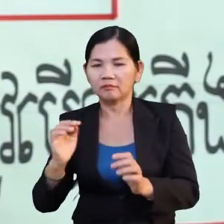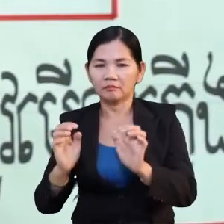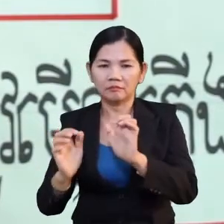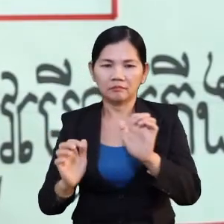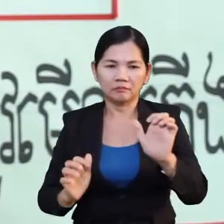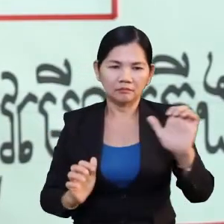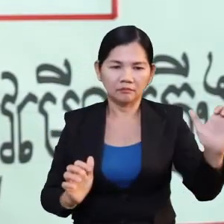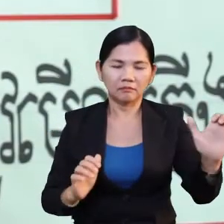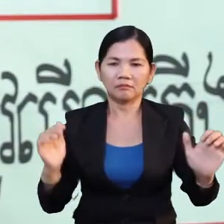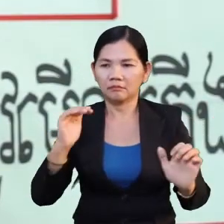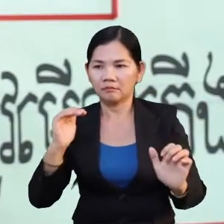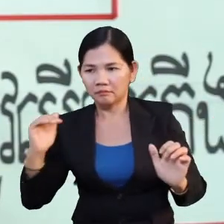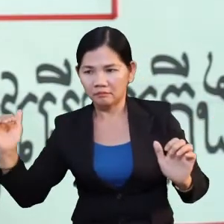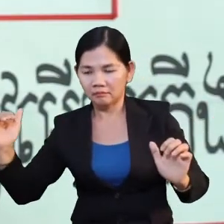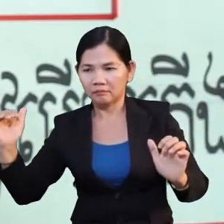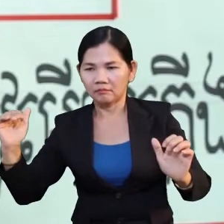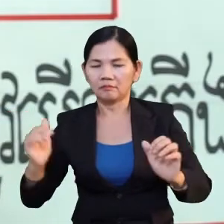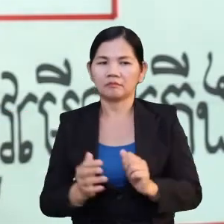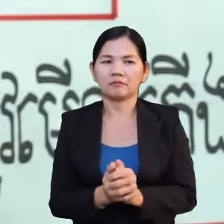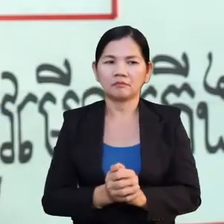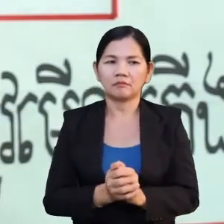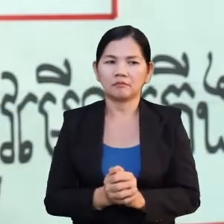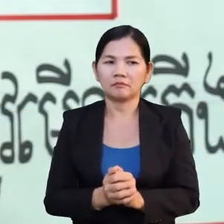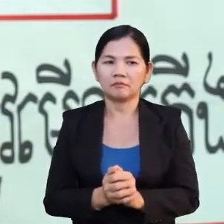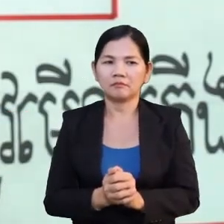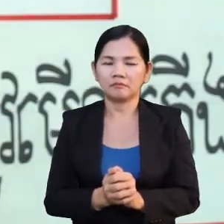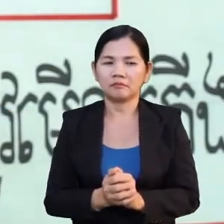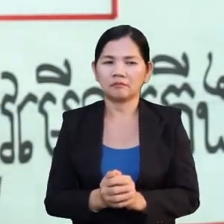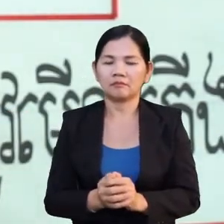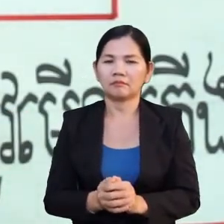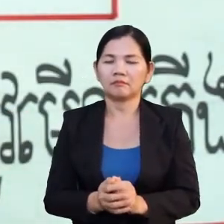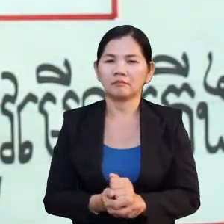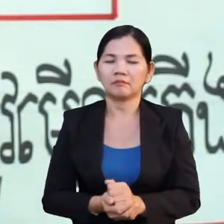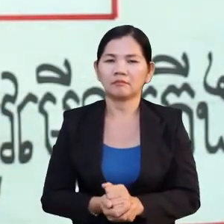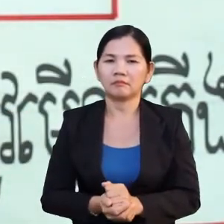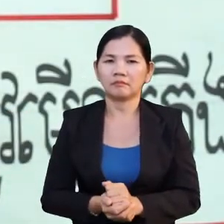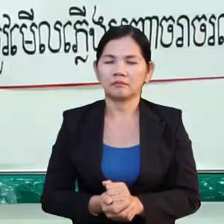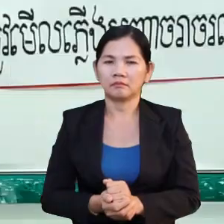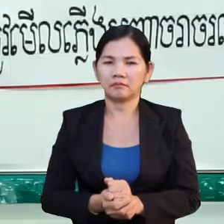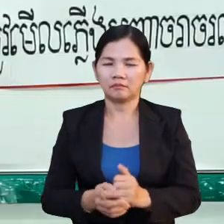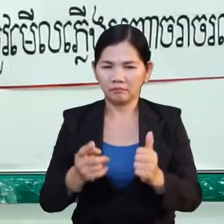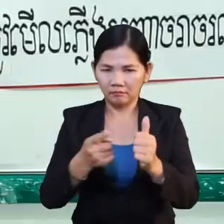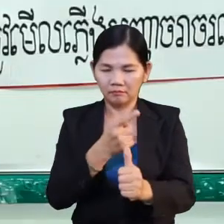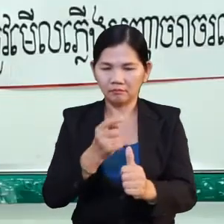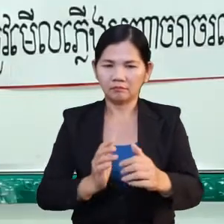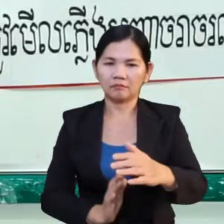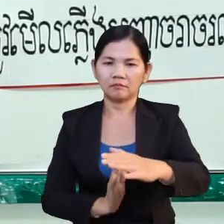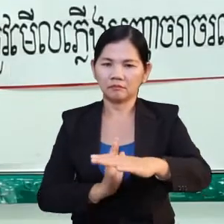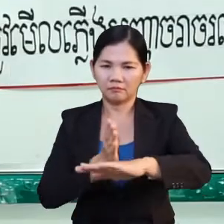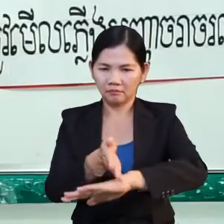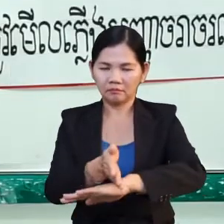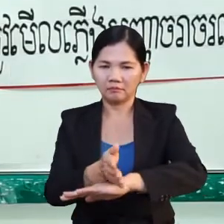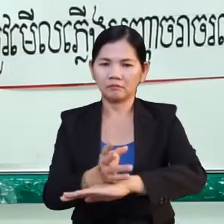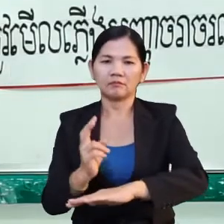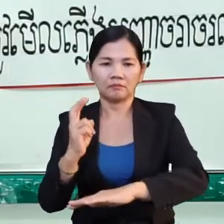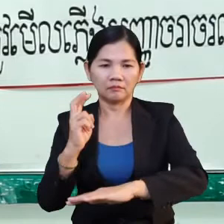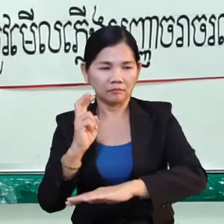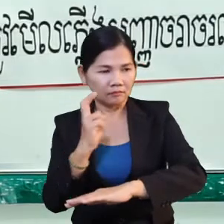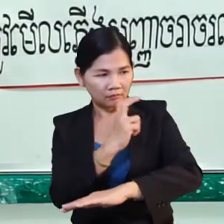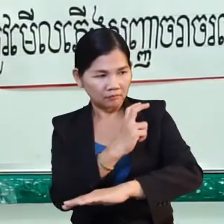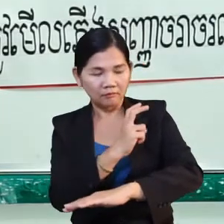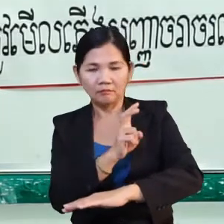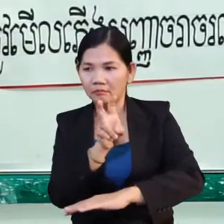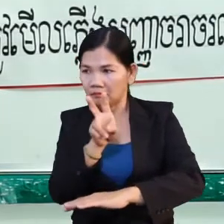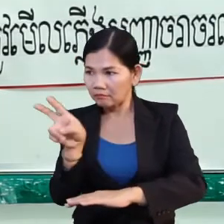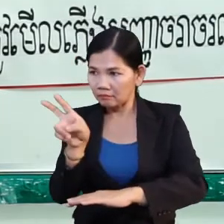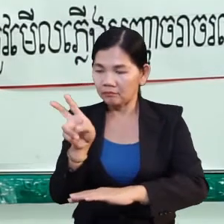ងស្ដាំចាអញ្ចឹងរូបនេះមួយអ្នកគ្រូអានឲ្យកូនស្ដាប់មុននឹងឆ្លងផ្លូវត្រូវមើលឆ្វេ